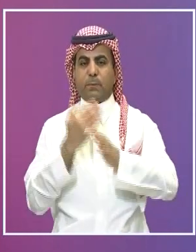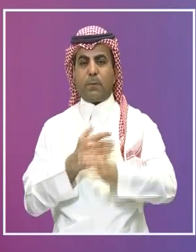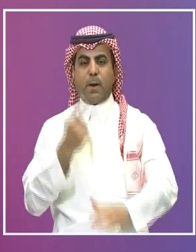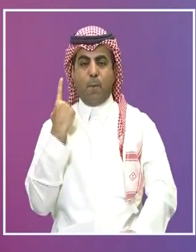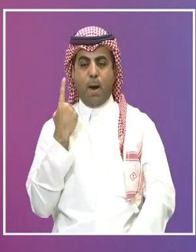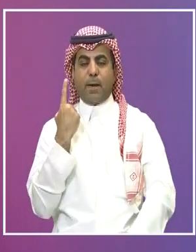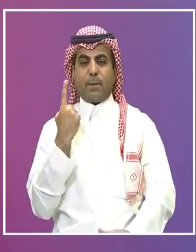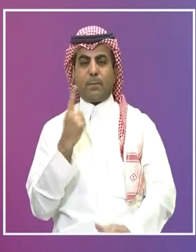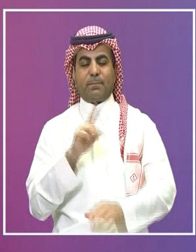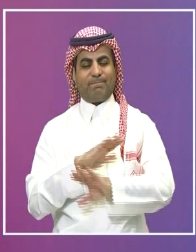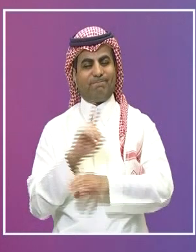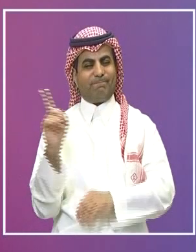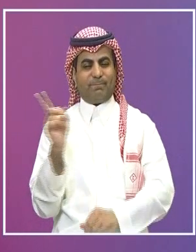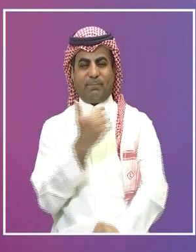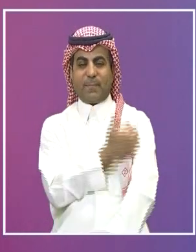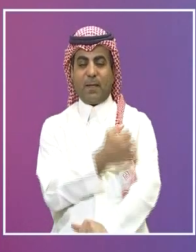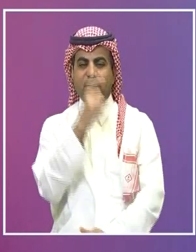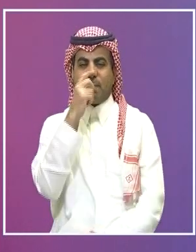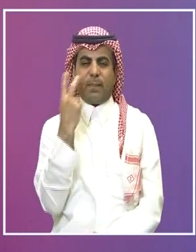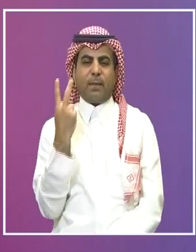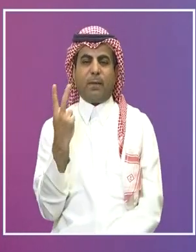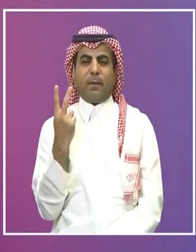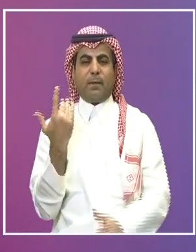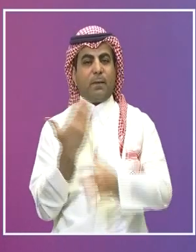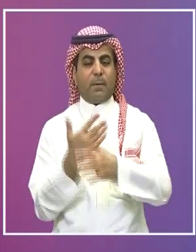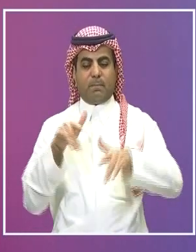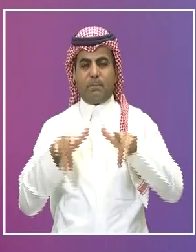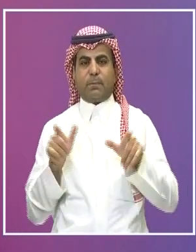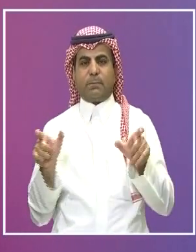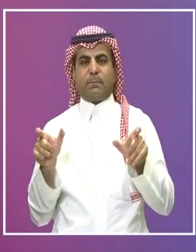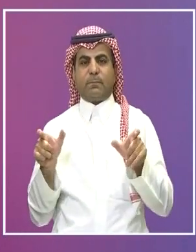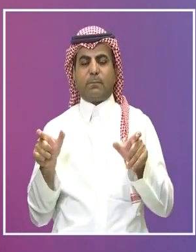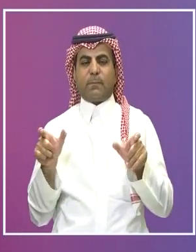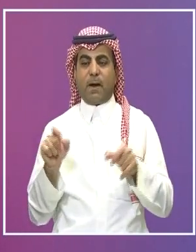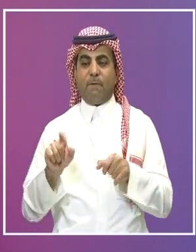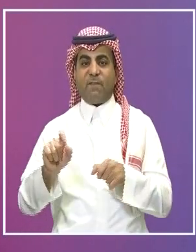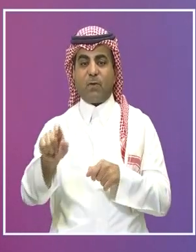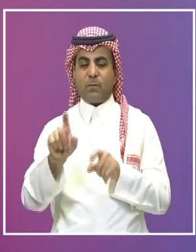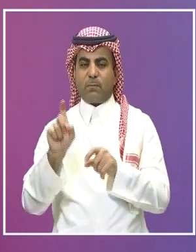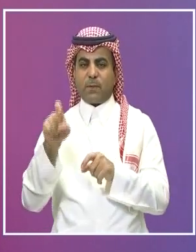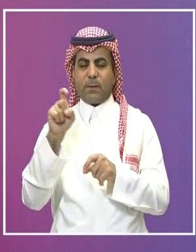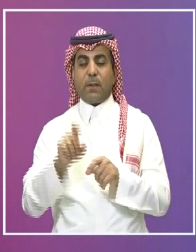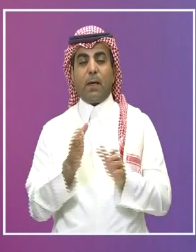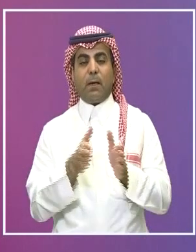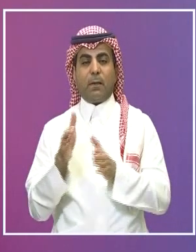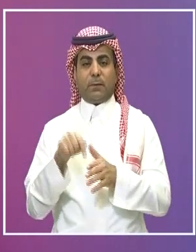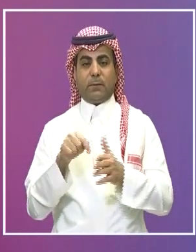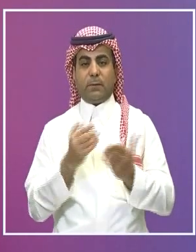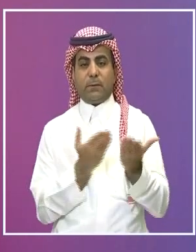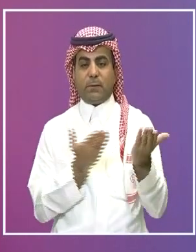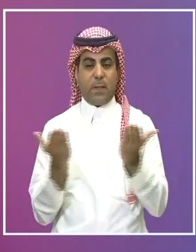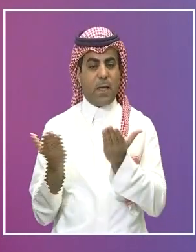تكفي ولا تستطيع أن ترفع مستوى المناعة لمواجهة هذا الفيروس بهذا التحور. لذلك صدرت